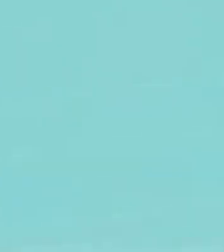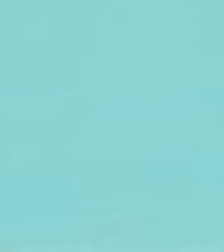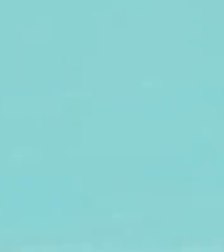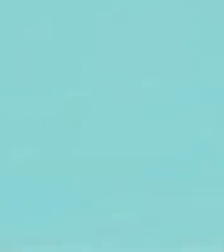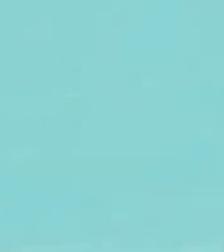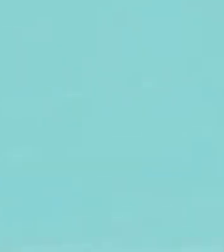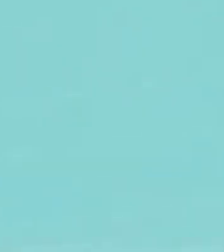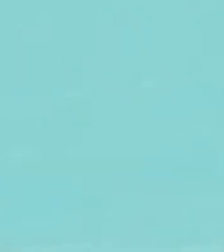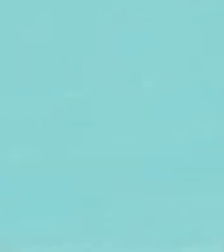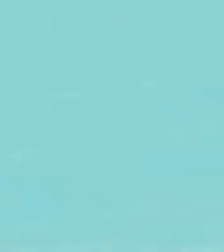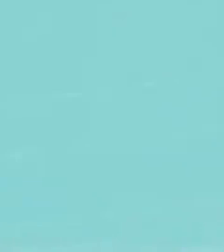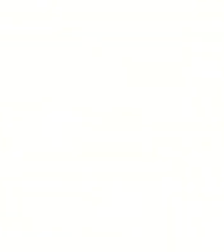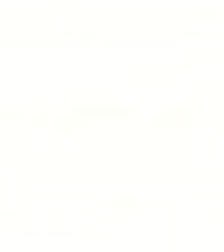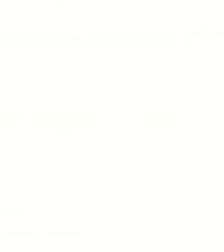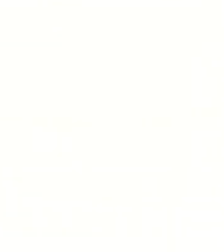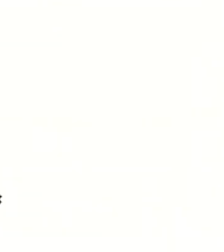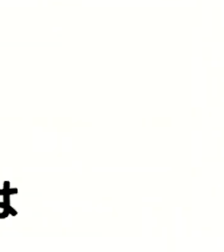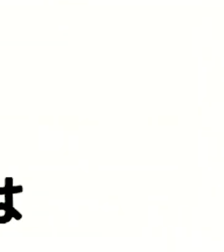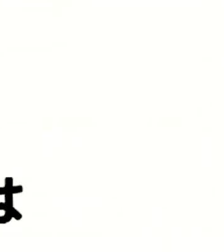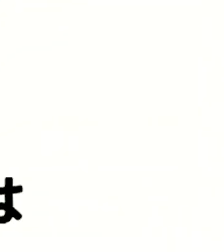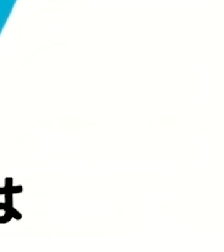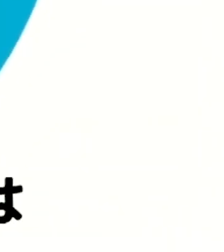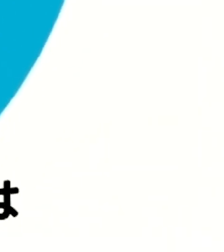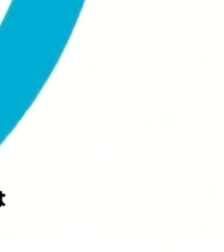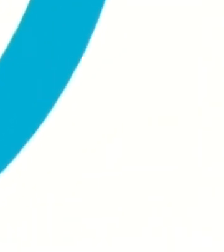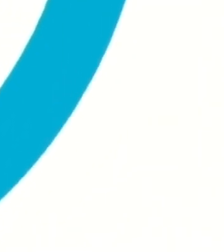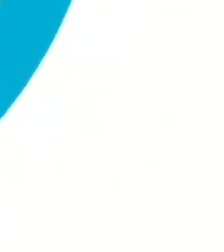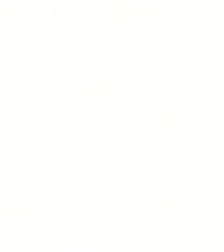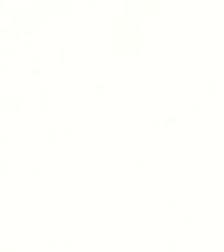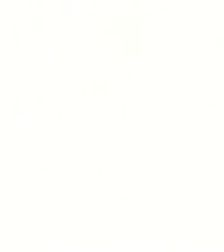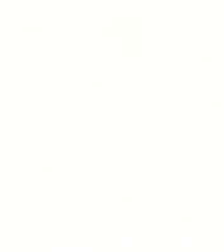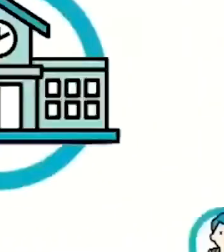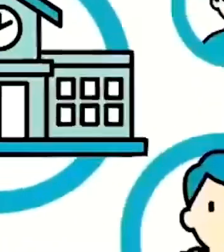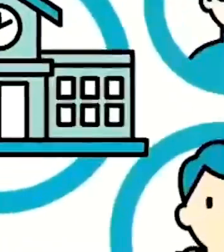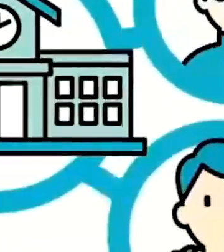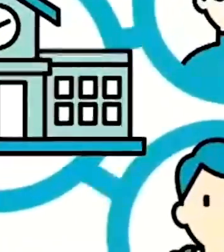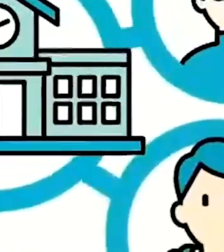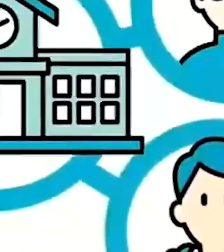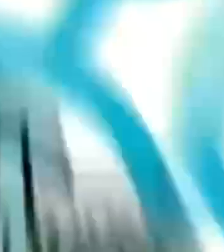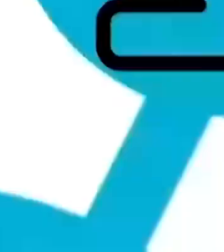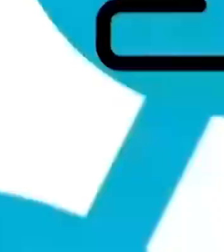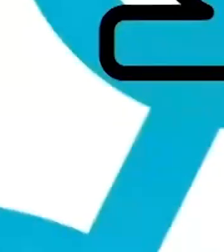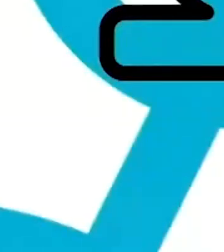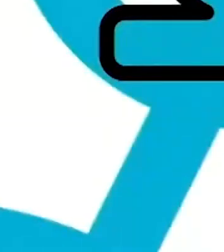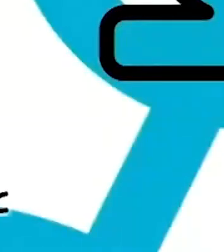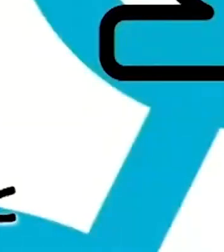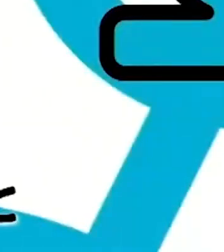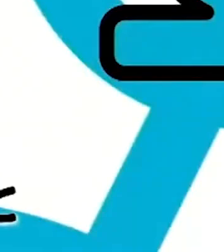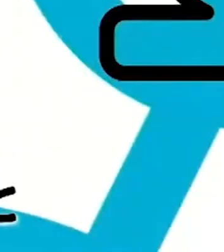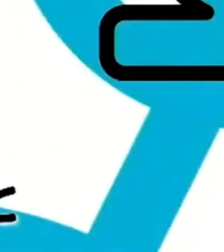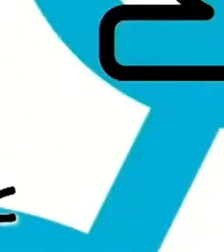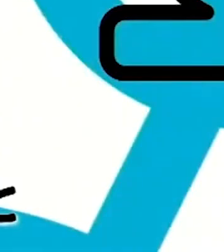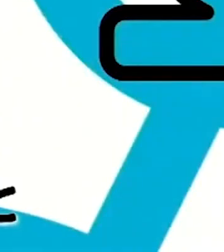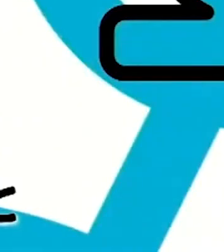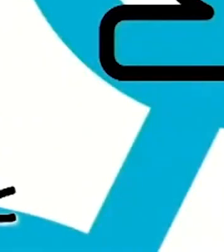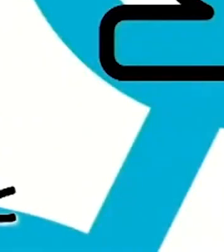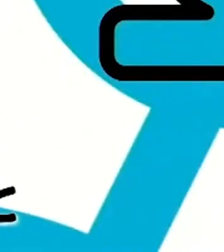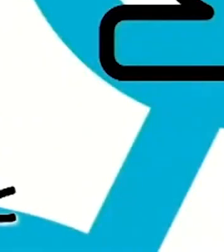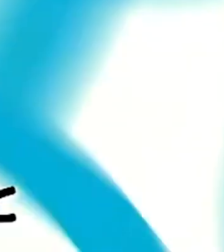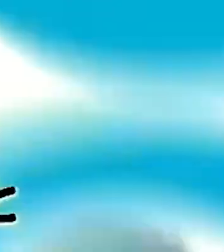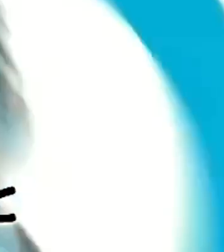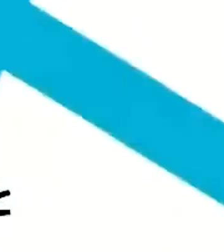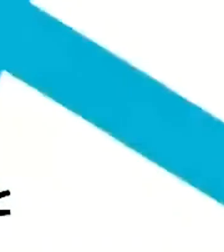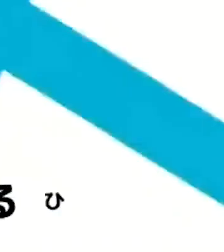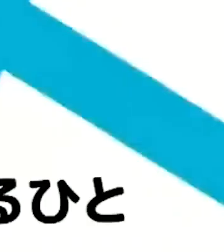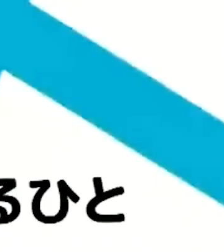応力パンタパートナーズのネットワーク日あっていきまーっ機と